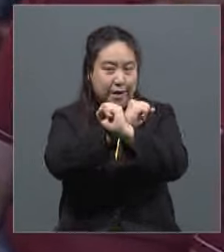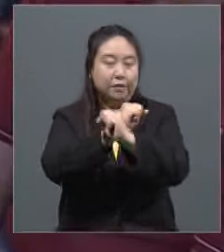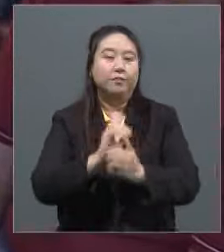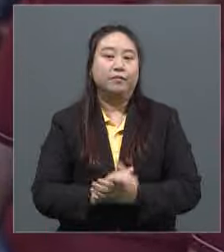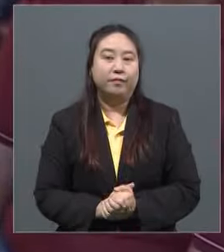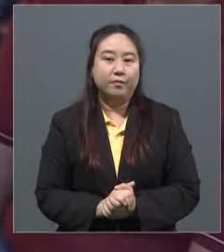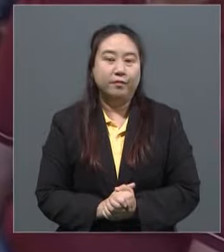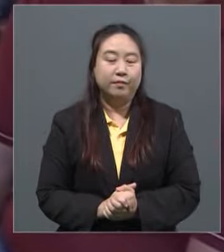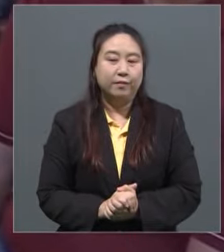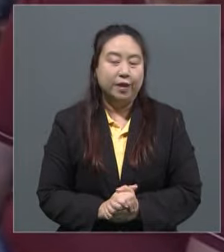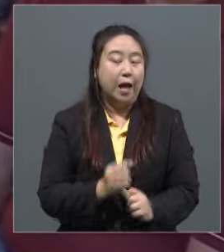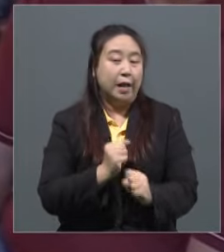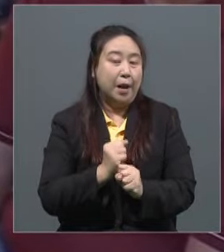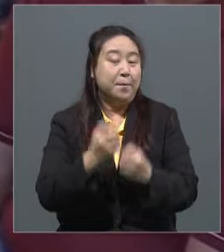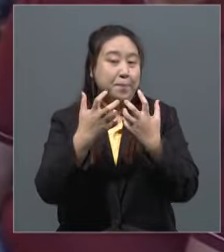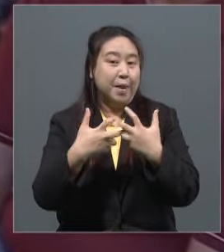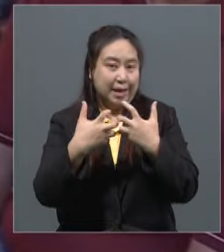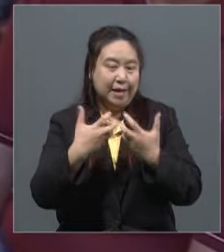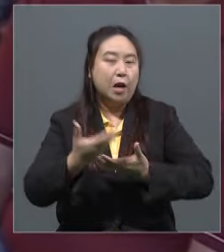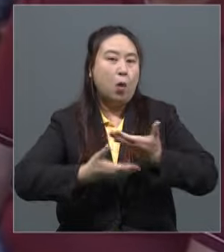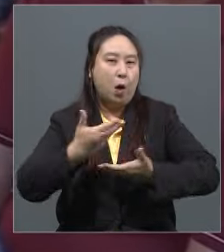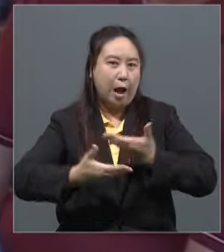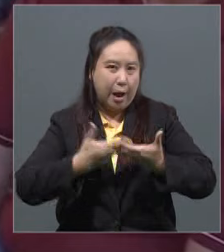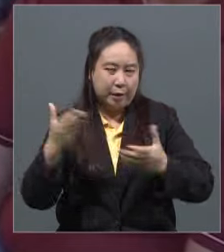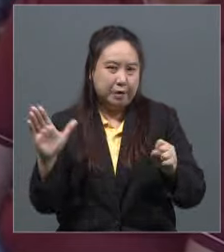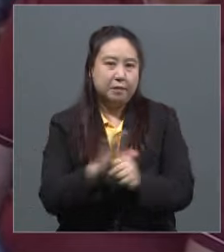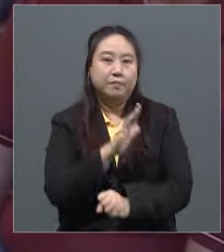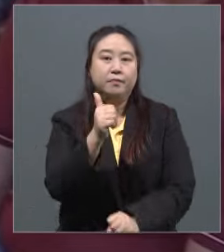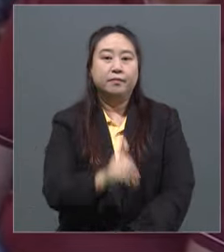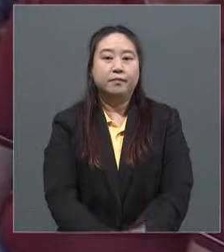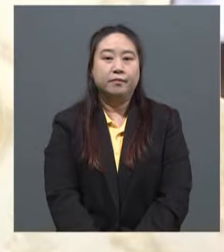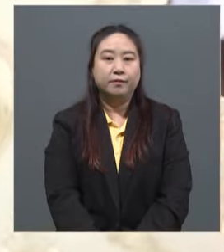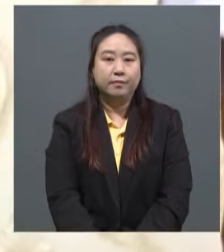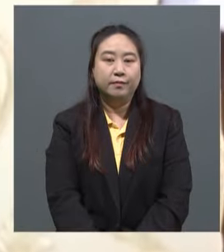เองการผลิตแล้วก็จำหน่ายอย่างเป็นรูปธรรมค่ะ